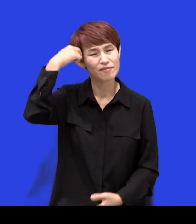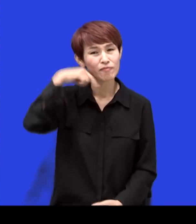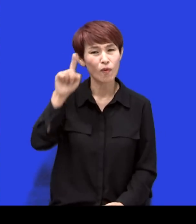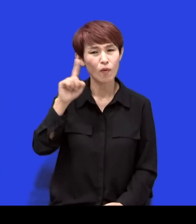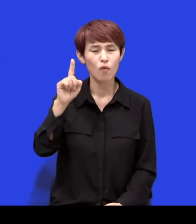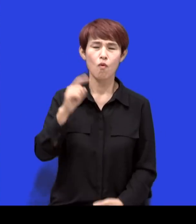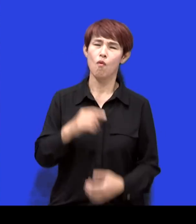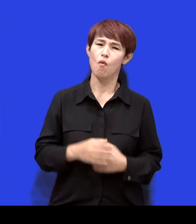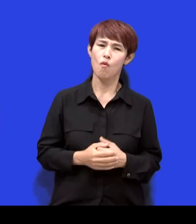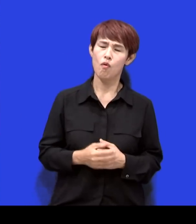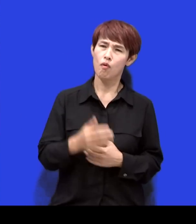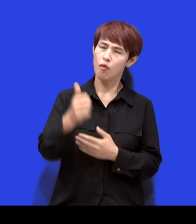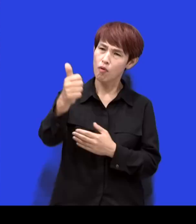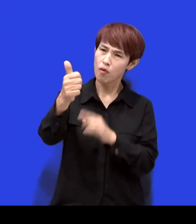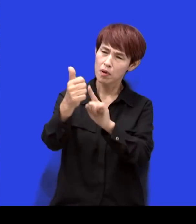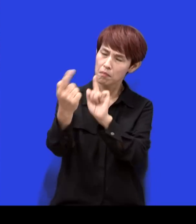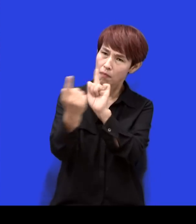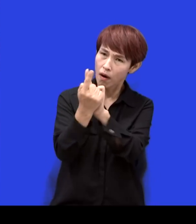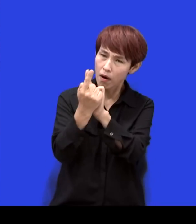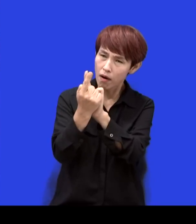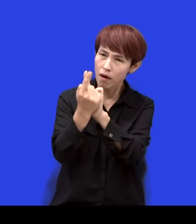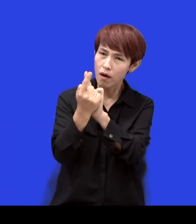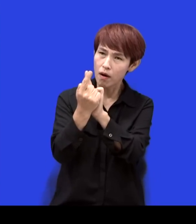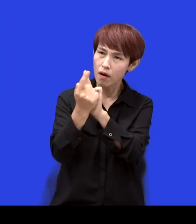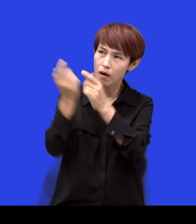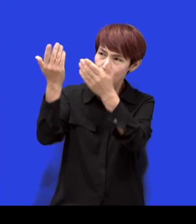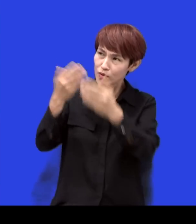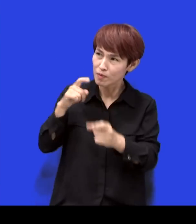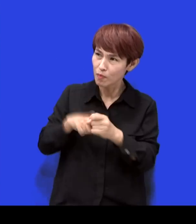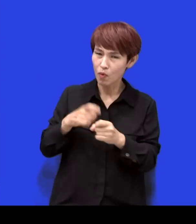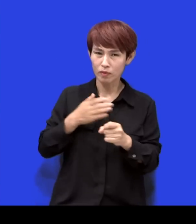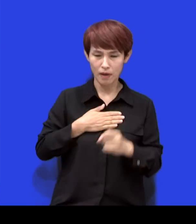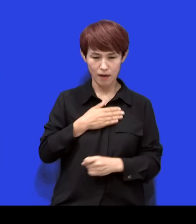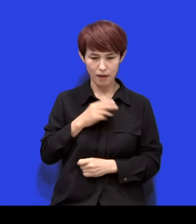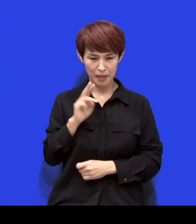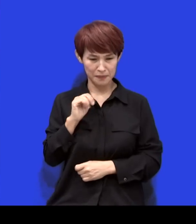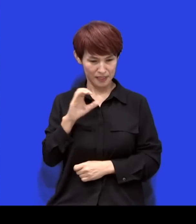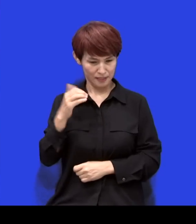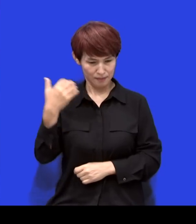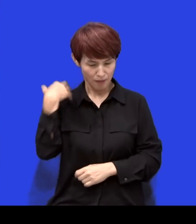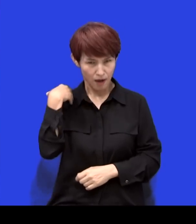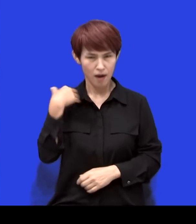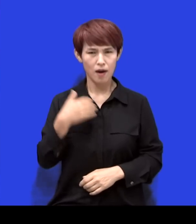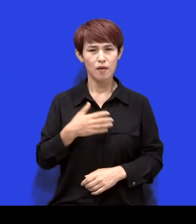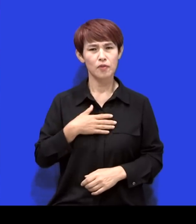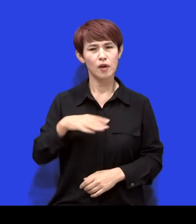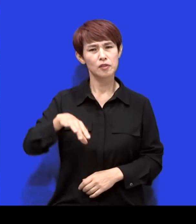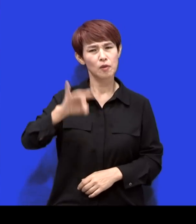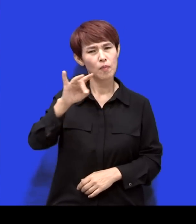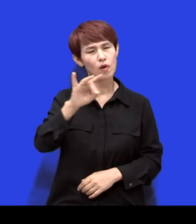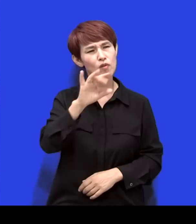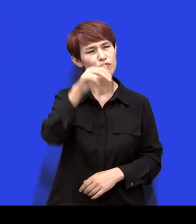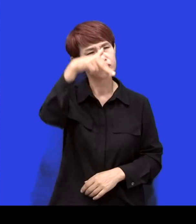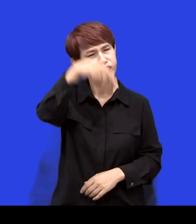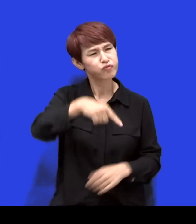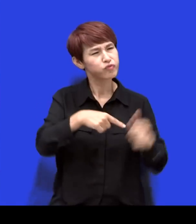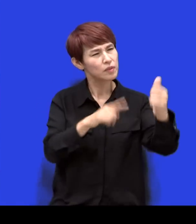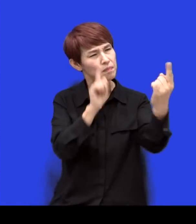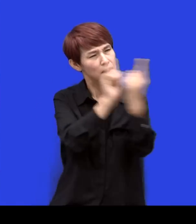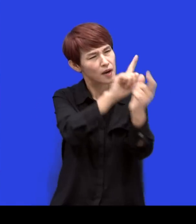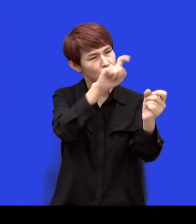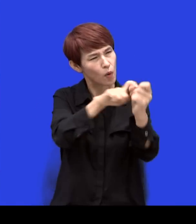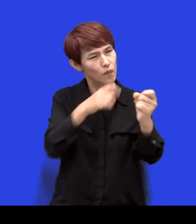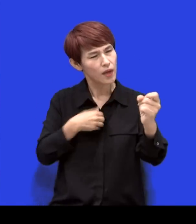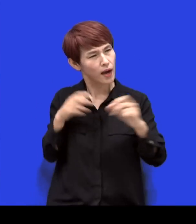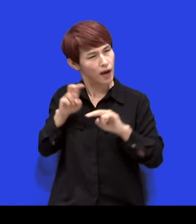많아요. 와. 이분을 만나게 하려고 날 여기 앉혀놨구나. 제가 맨 처음에 왔을 때 영훈이 형 때문에 저 사람을 만나게 하려고 날